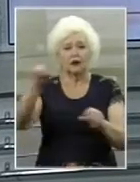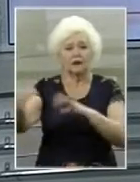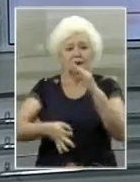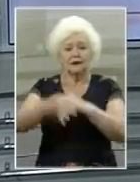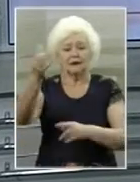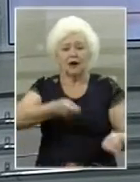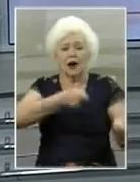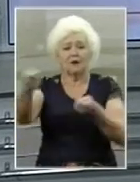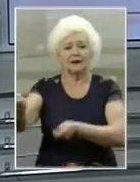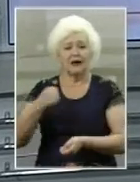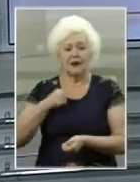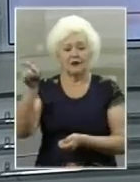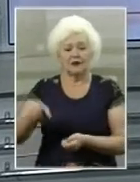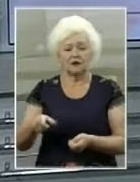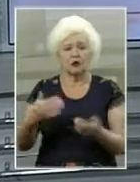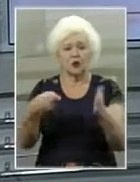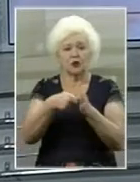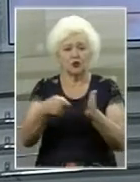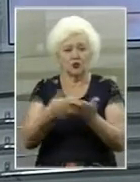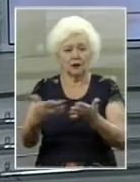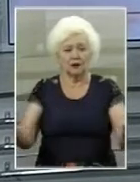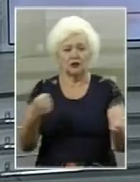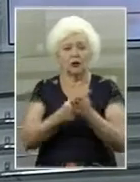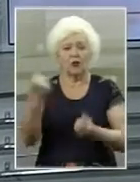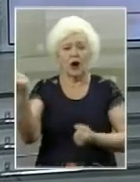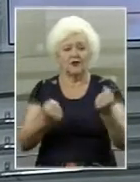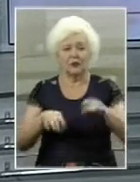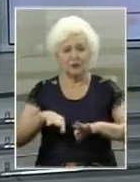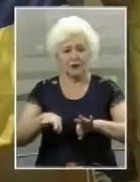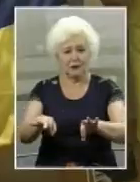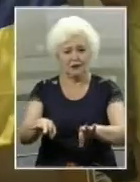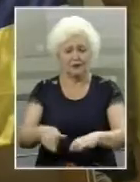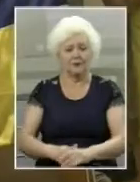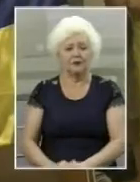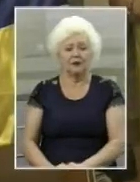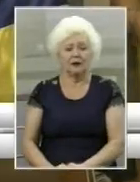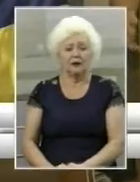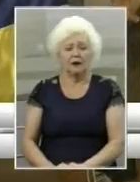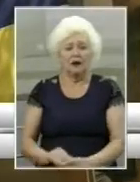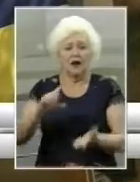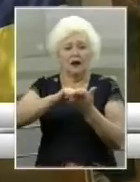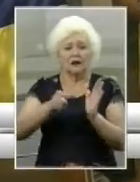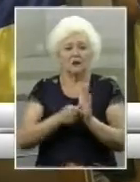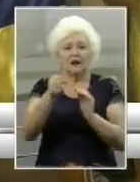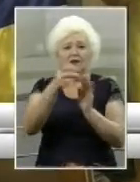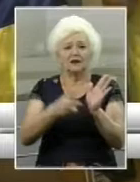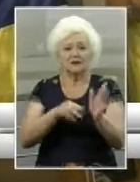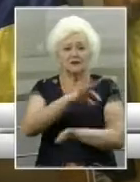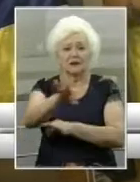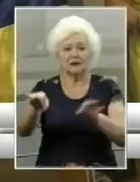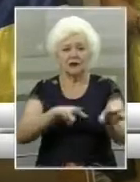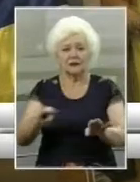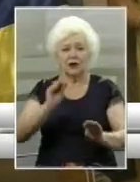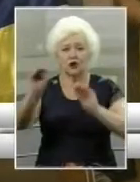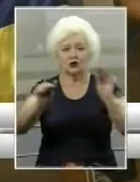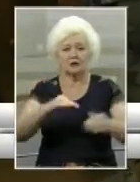схід та передає військовим від продуктів харчування до автомобілів. Кімната у 18 квадратних метрів